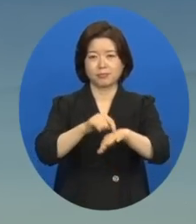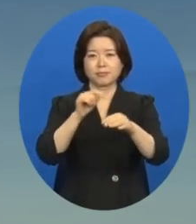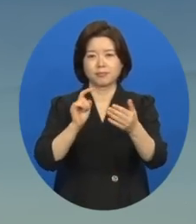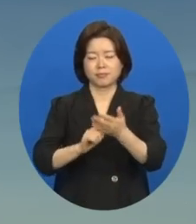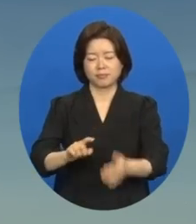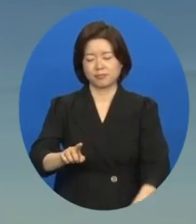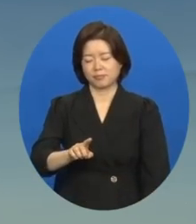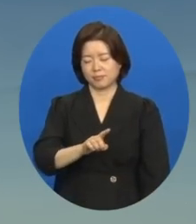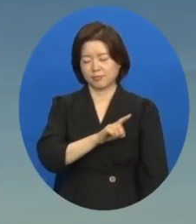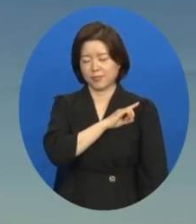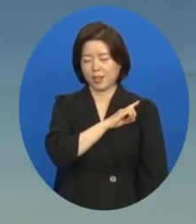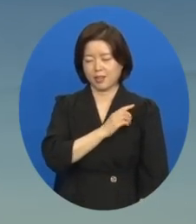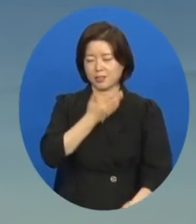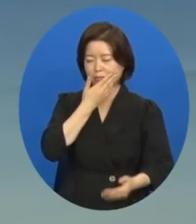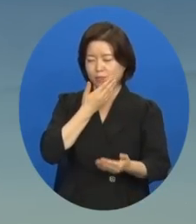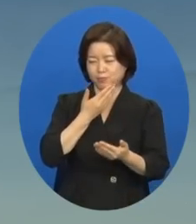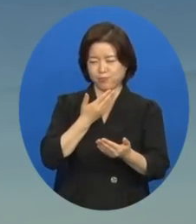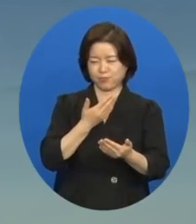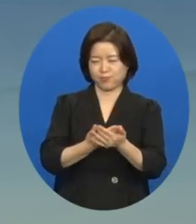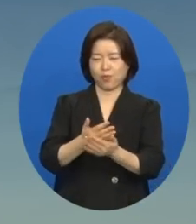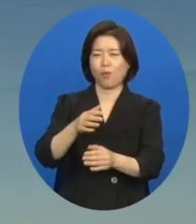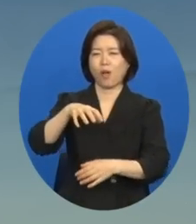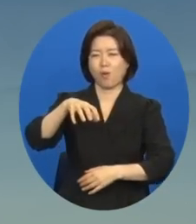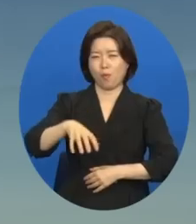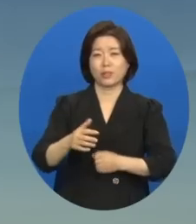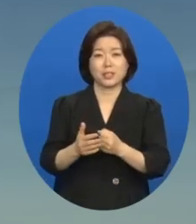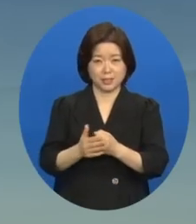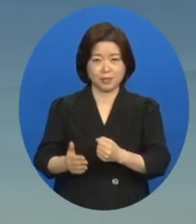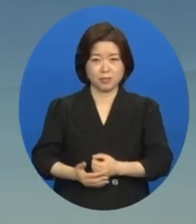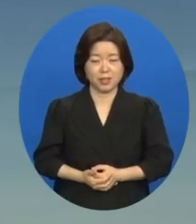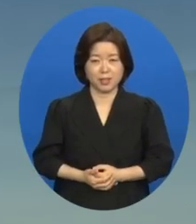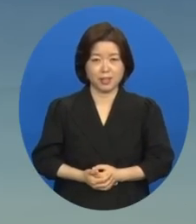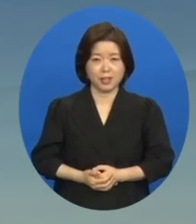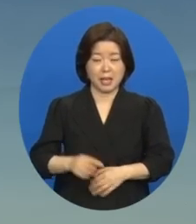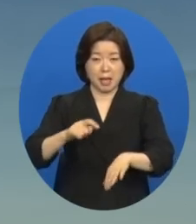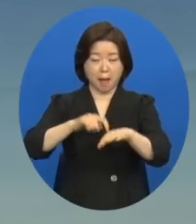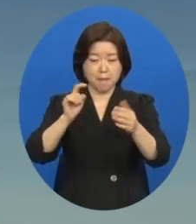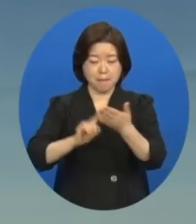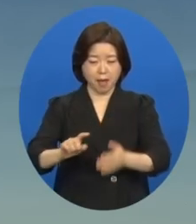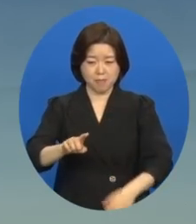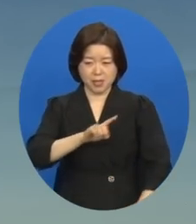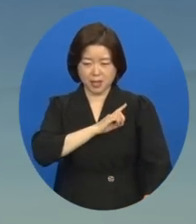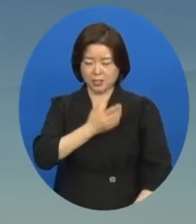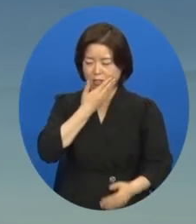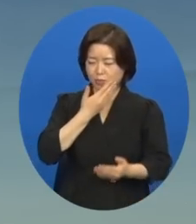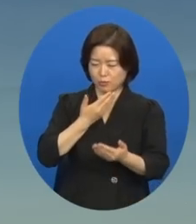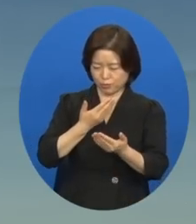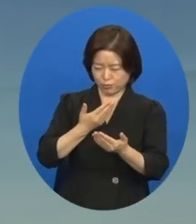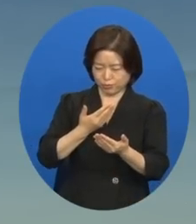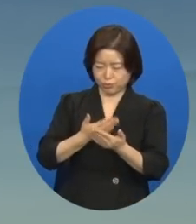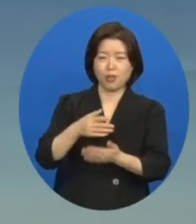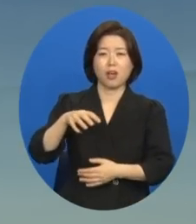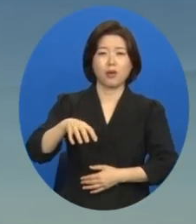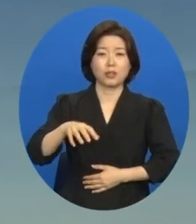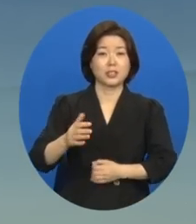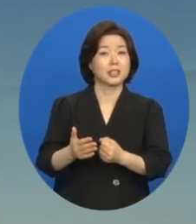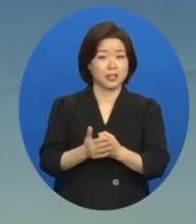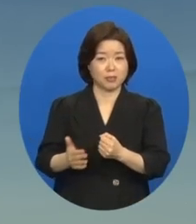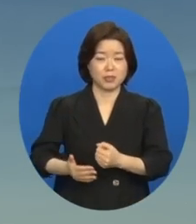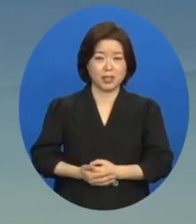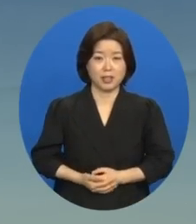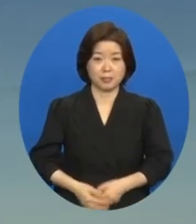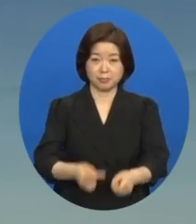가장 핵심적인 장소이기 때문에 그래요. 마음이 가장 중요한 장소이기 때문에 그렇습니다.